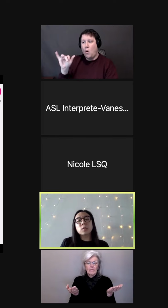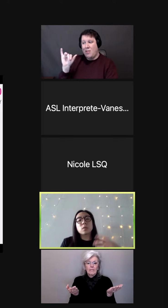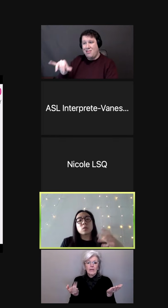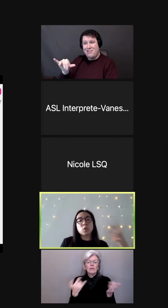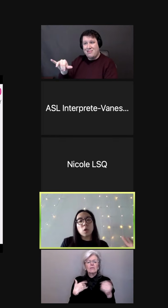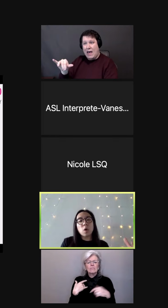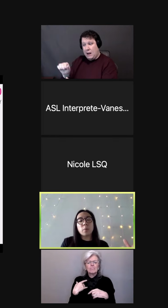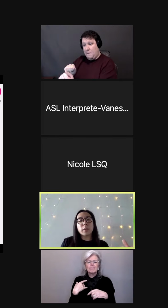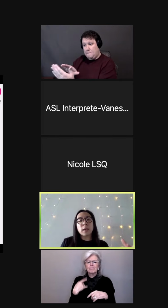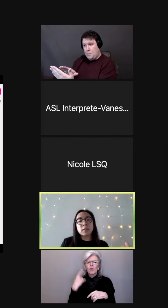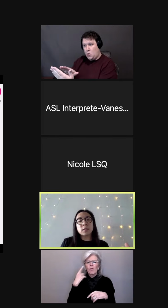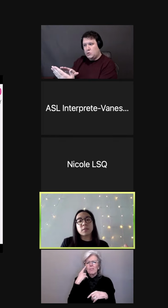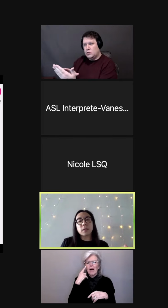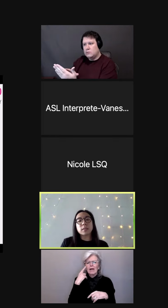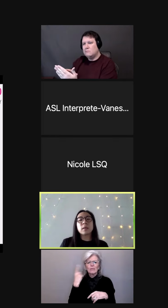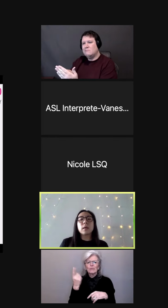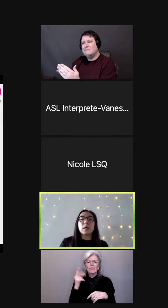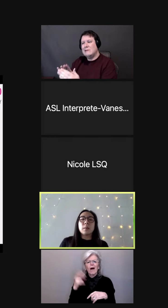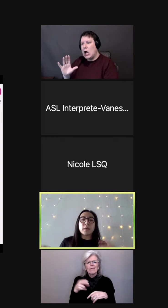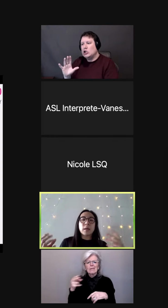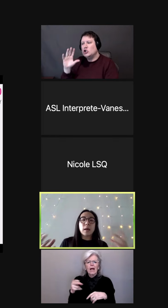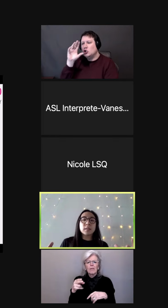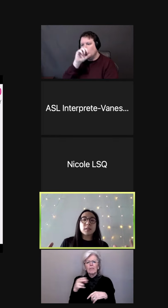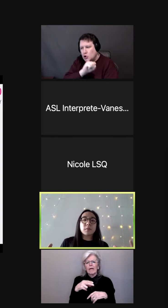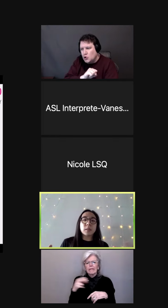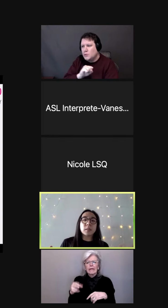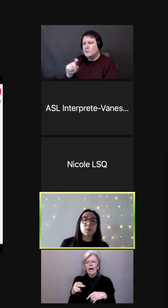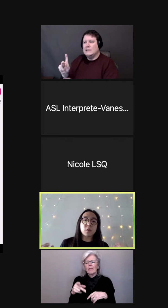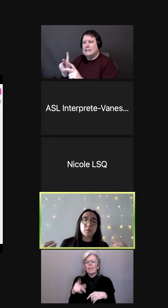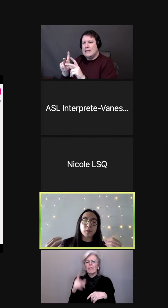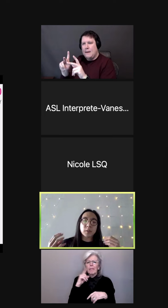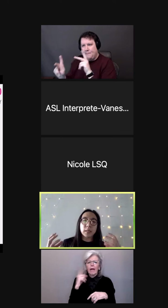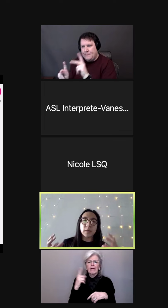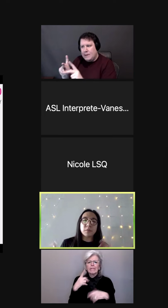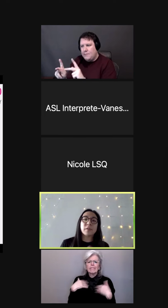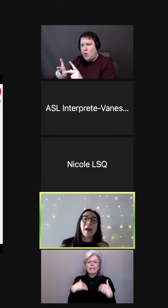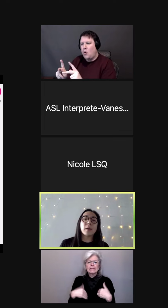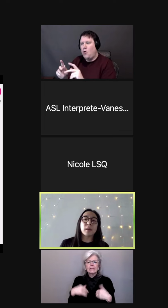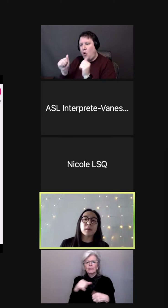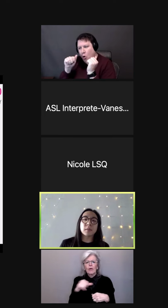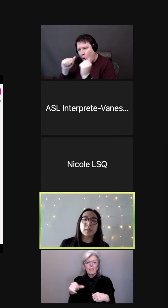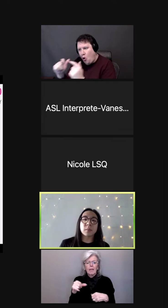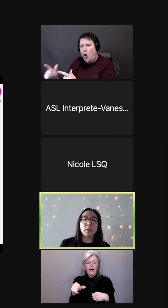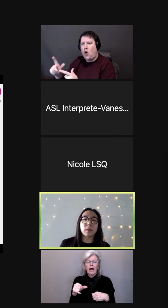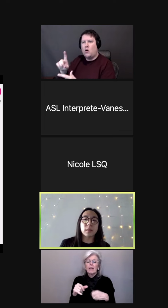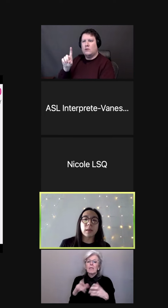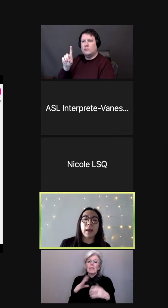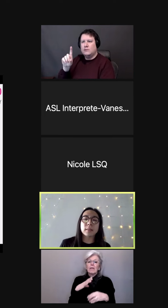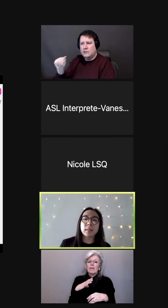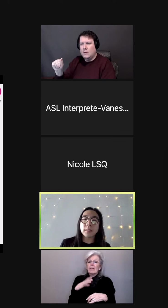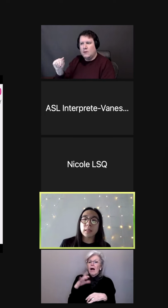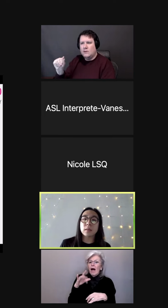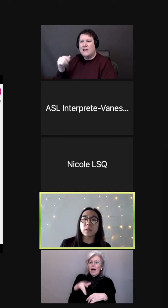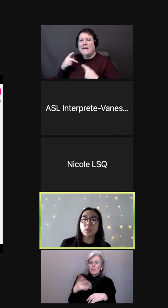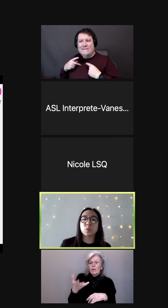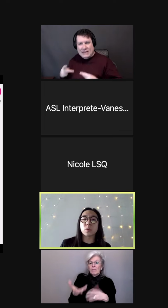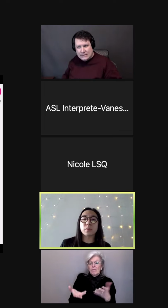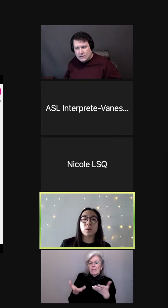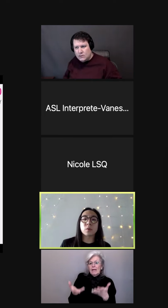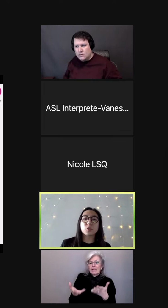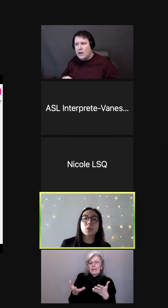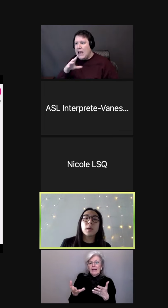toujours que les handicaps sont physiques. à cause de cette